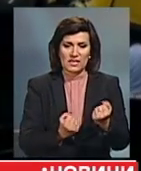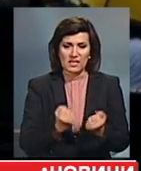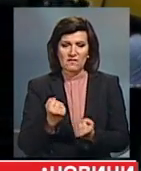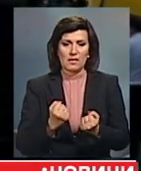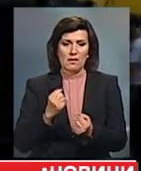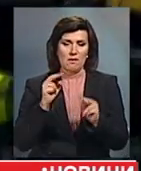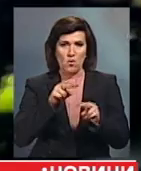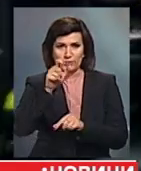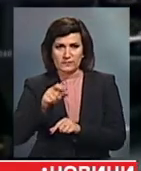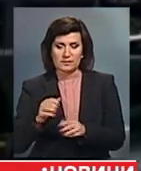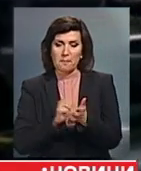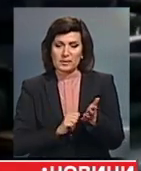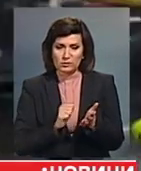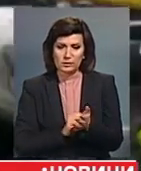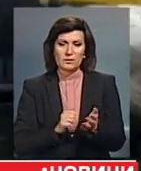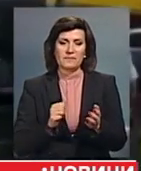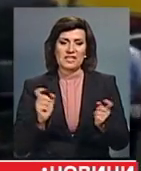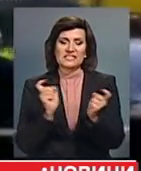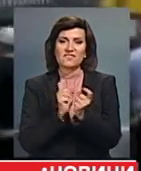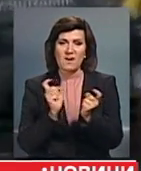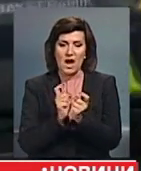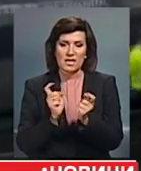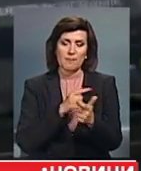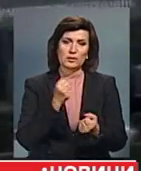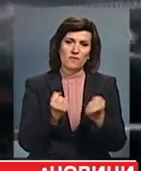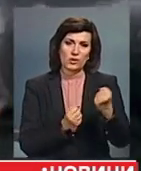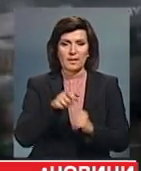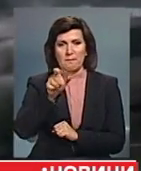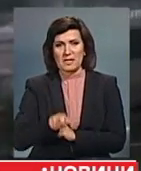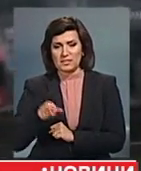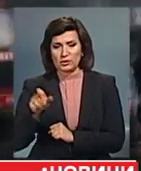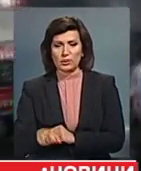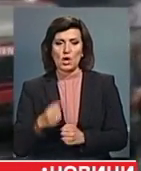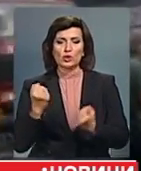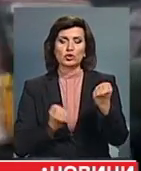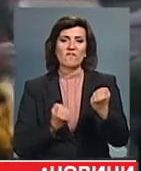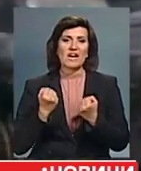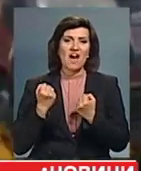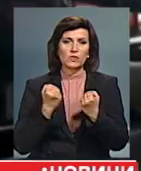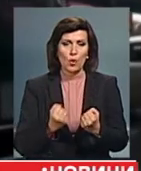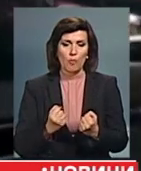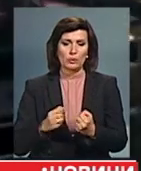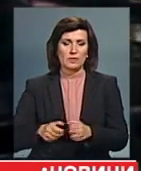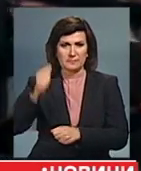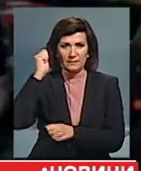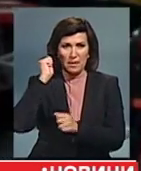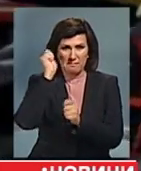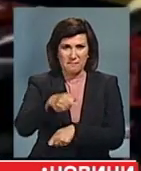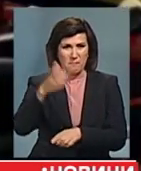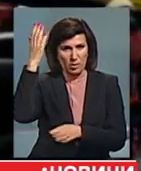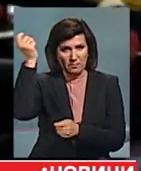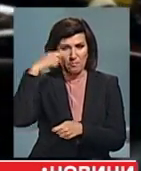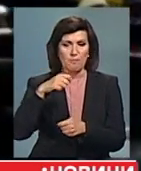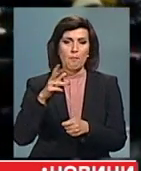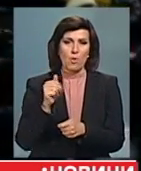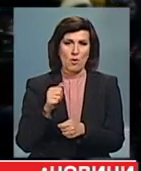словами очевидців, причиною ДТП стала сварка між водієм і пасажиром. Шофер автобуса, діставши по голові парасолькою,